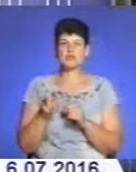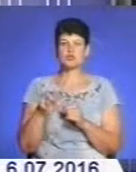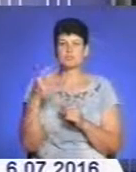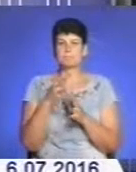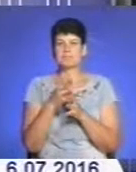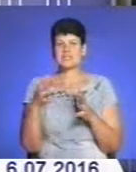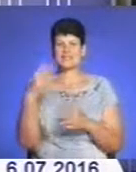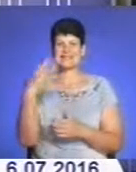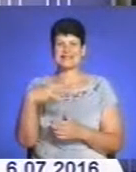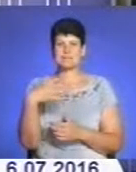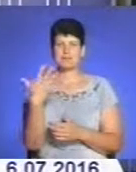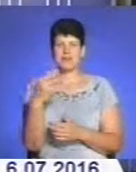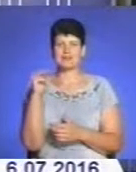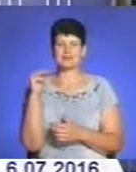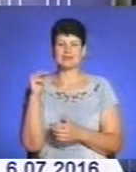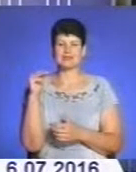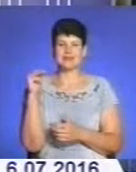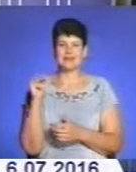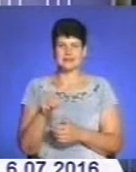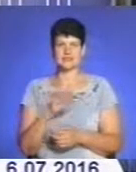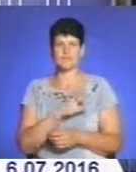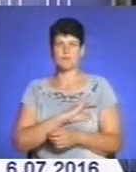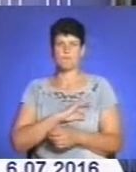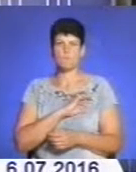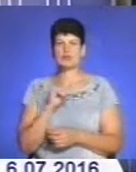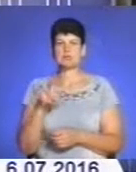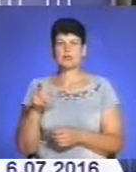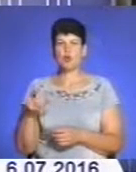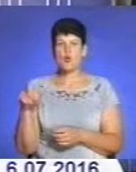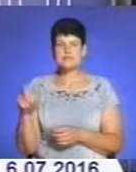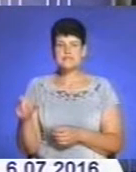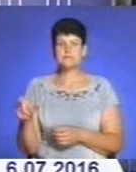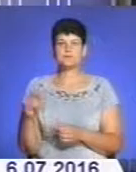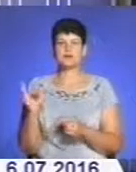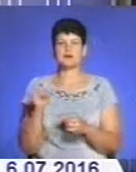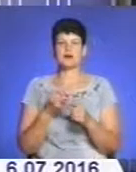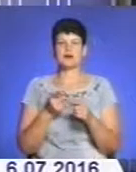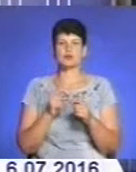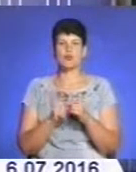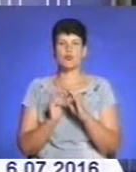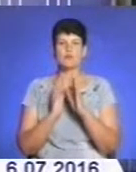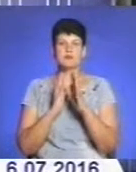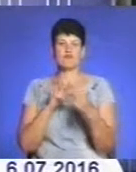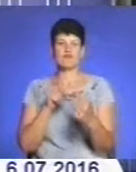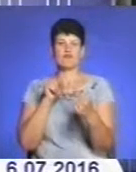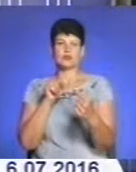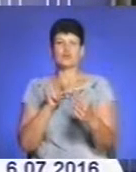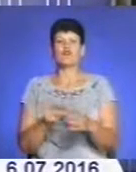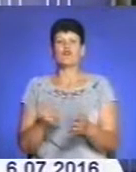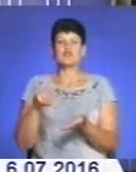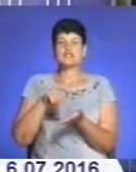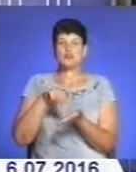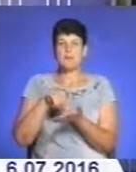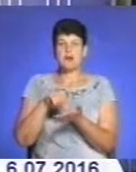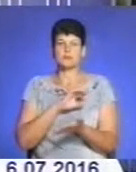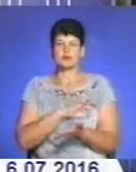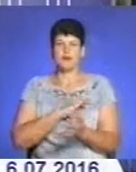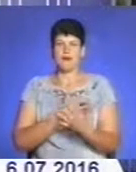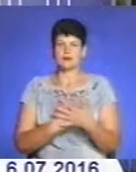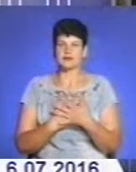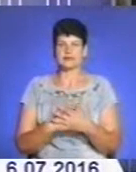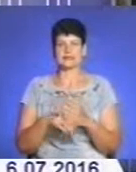тисяч профспілковців. На імпровізованому мітингу виступали як профспілкові активісти, так і